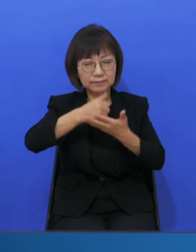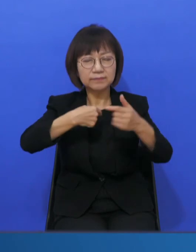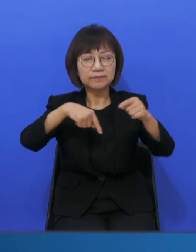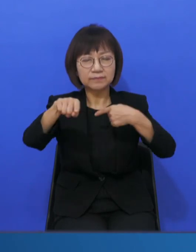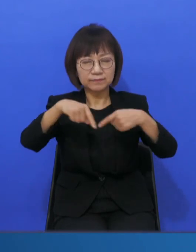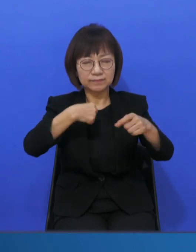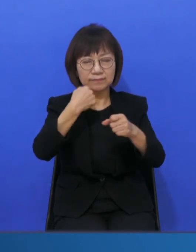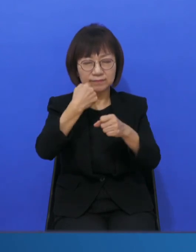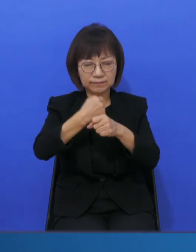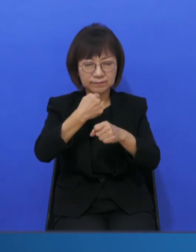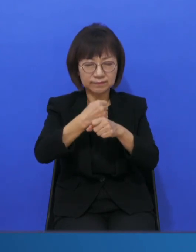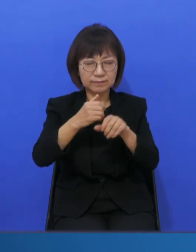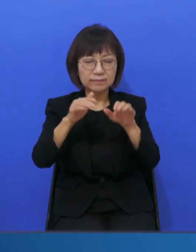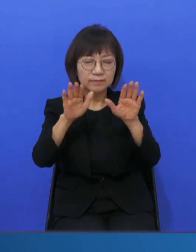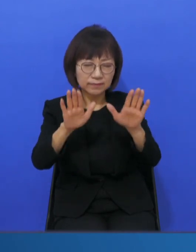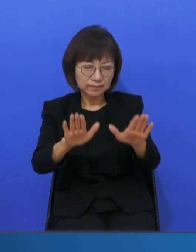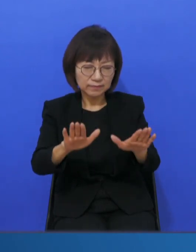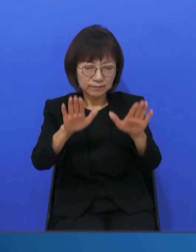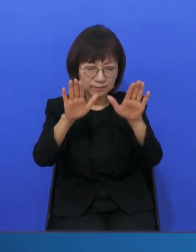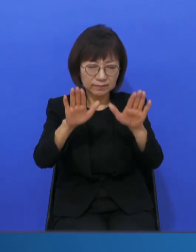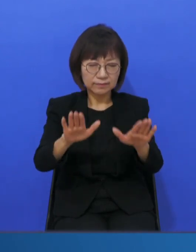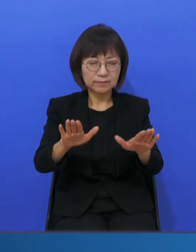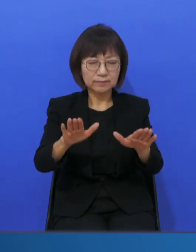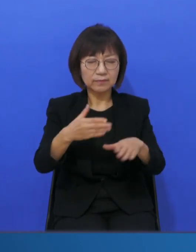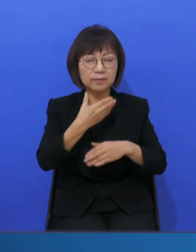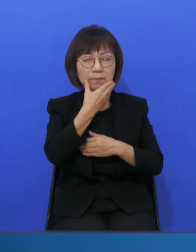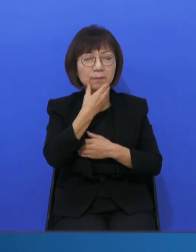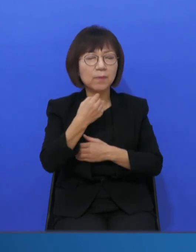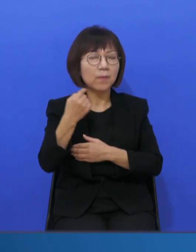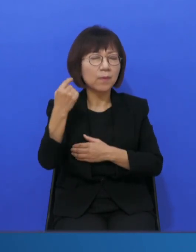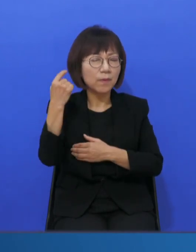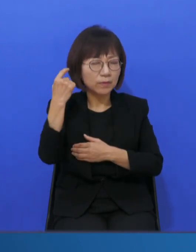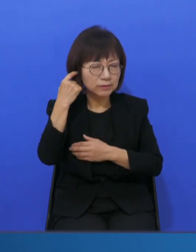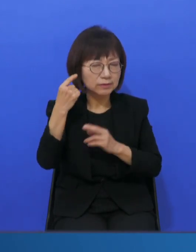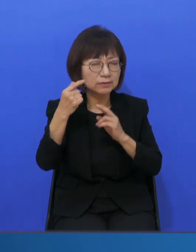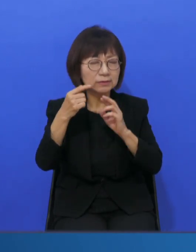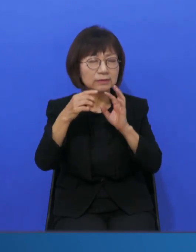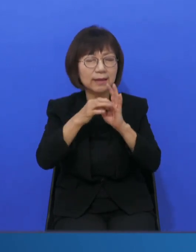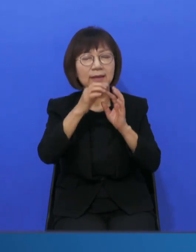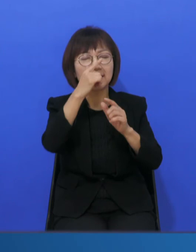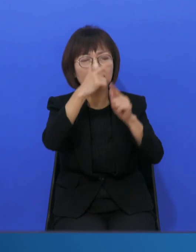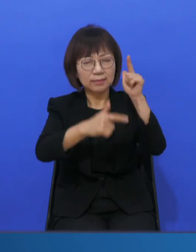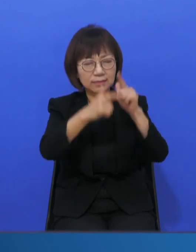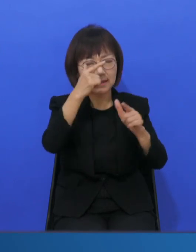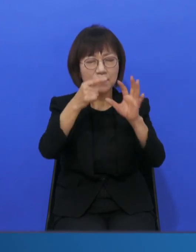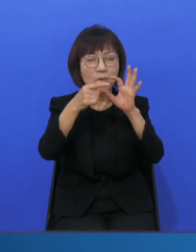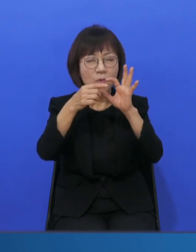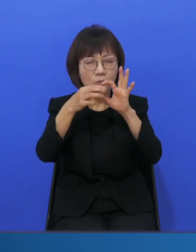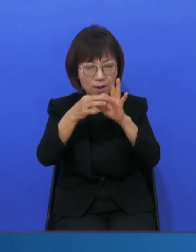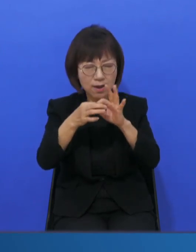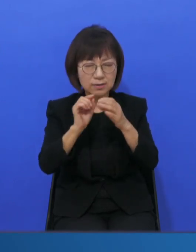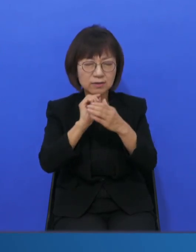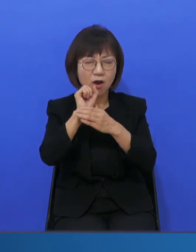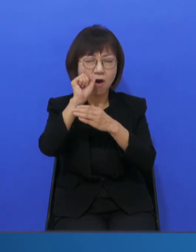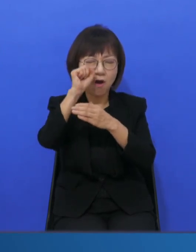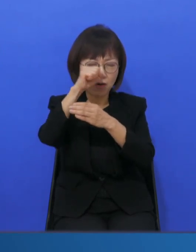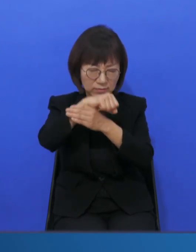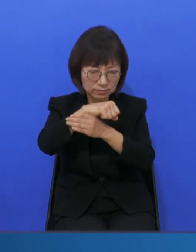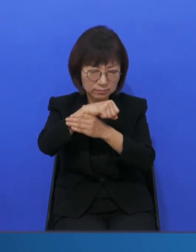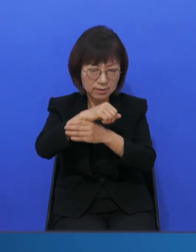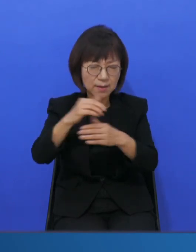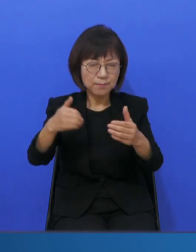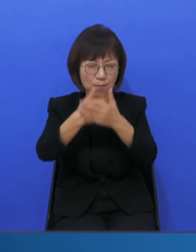of the Holy Spirit 오늘 복음의 나무와 열매를 모든 곳에 심을